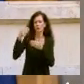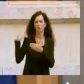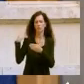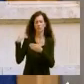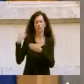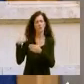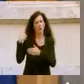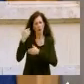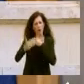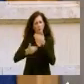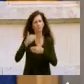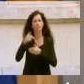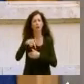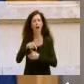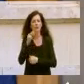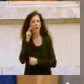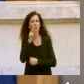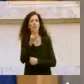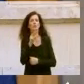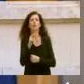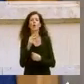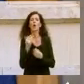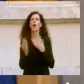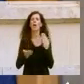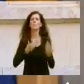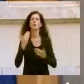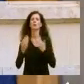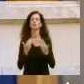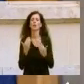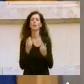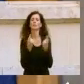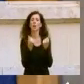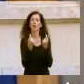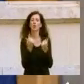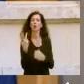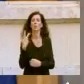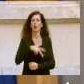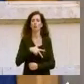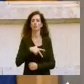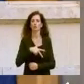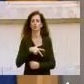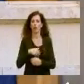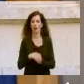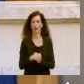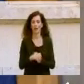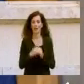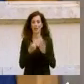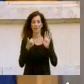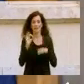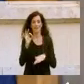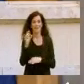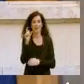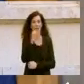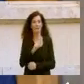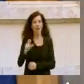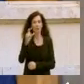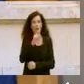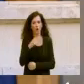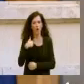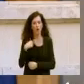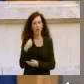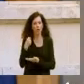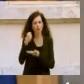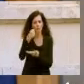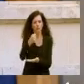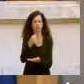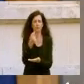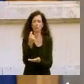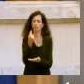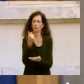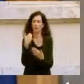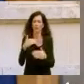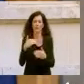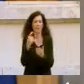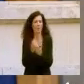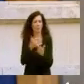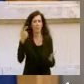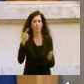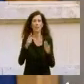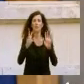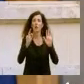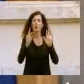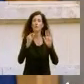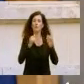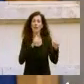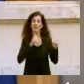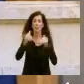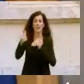con l'emergenza sociale in 60 giorni abbiamo stanziato una cifra enorme 80